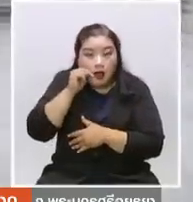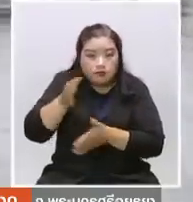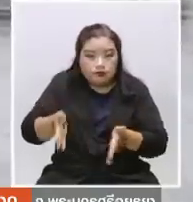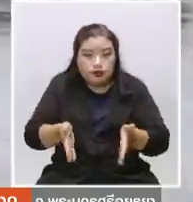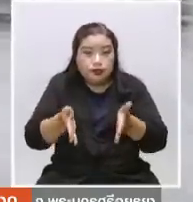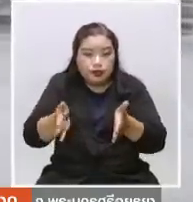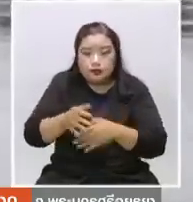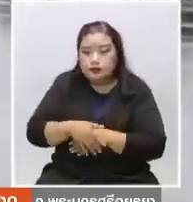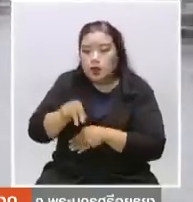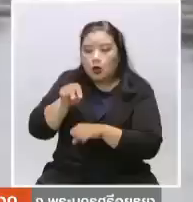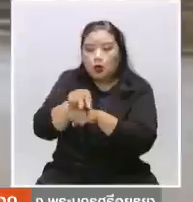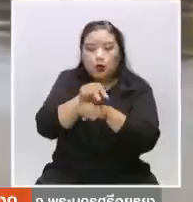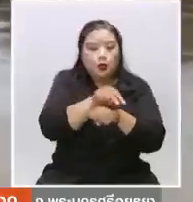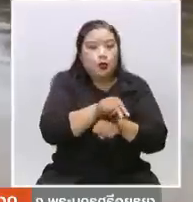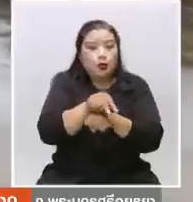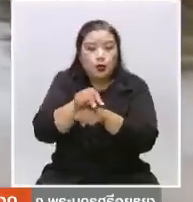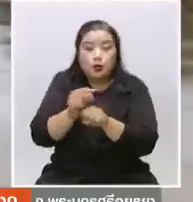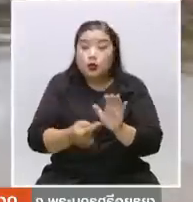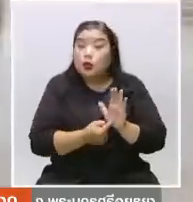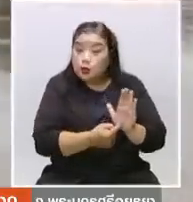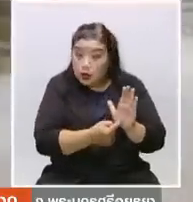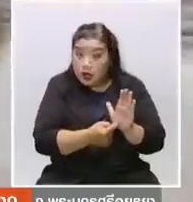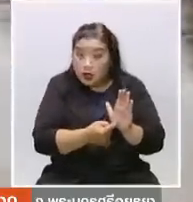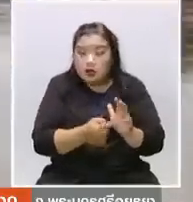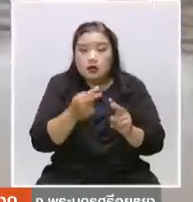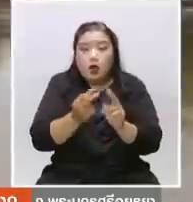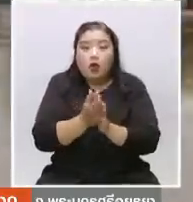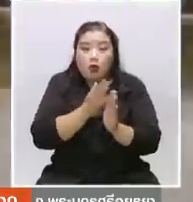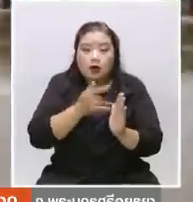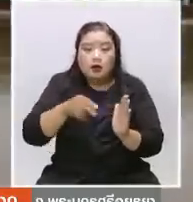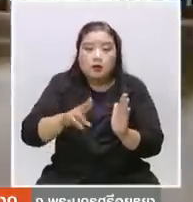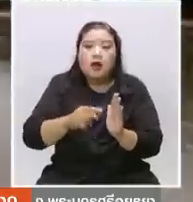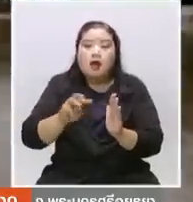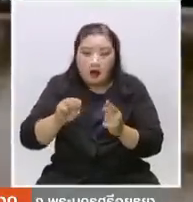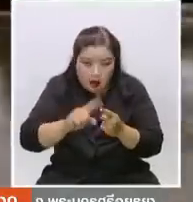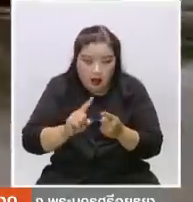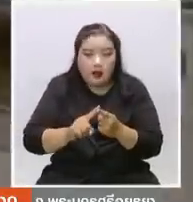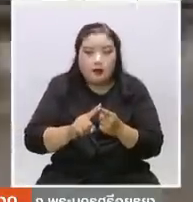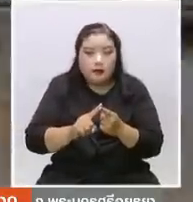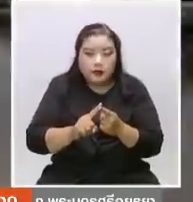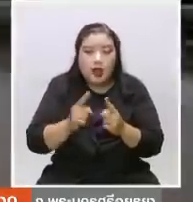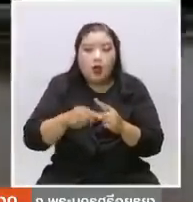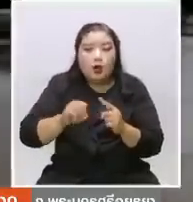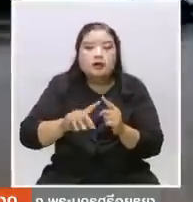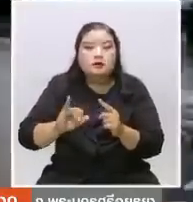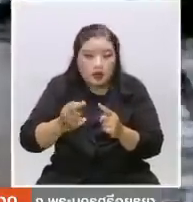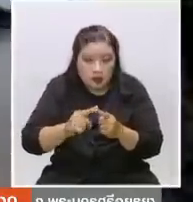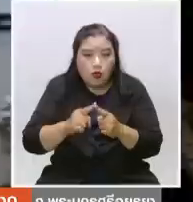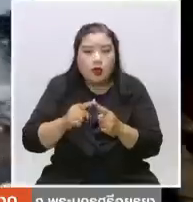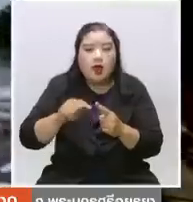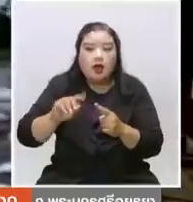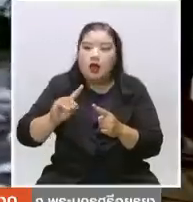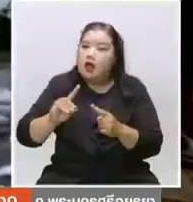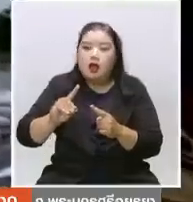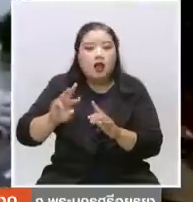ยาก็ไปตรวจสอบหลายพื้นที่อย่างเช่นที่วัดธรรมารามวัดกษัตราธิราชวรวิหารวัดท่าการ้อง